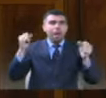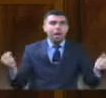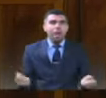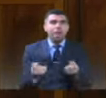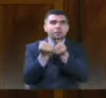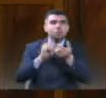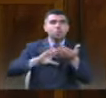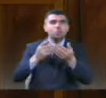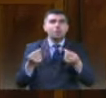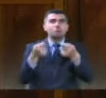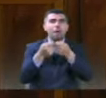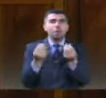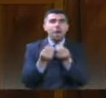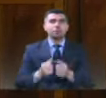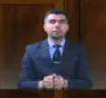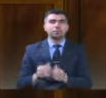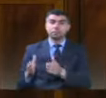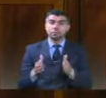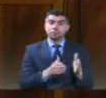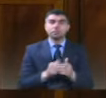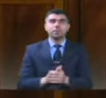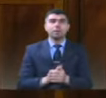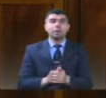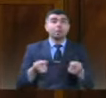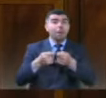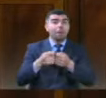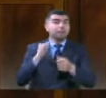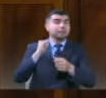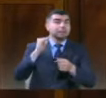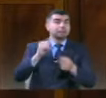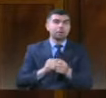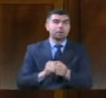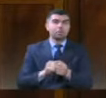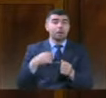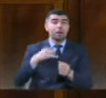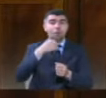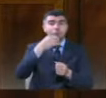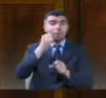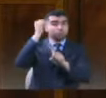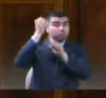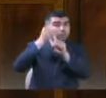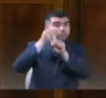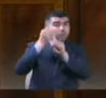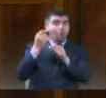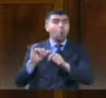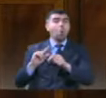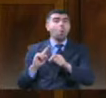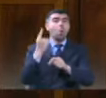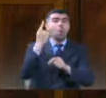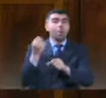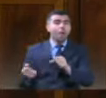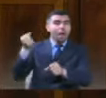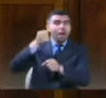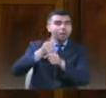الاقتصادية والاجتماعية. ومن هذا المنطلق حرصت الحكومة منذ تنصيبها على إرساء